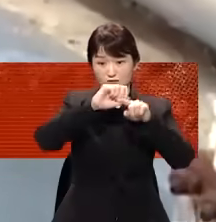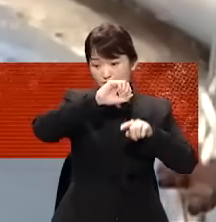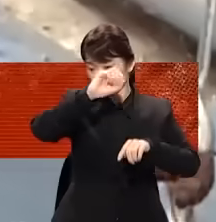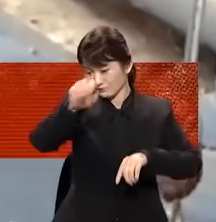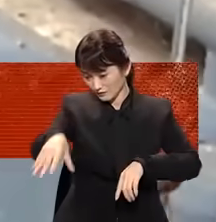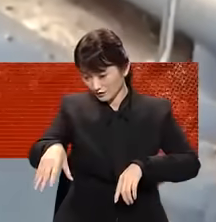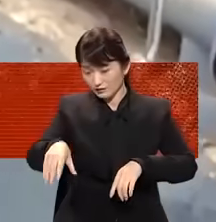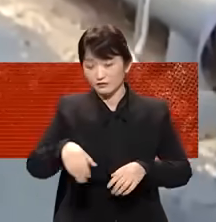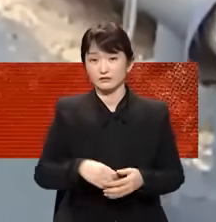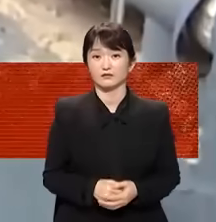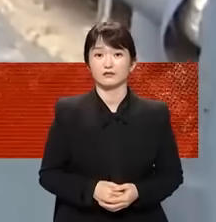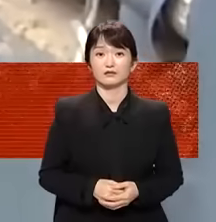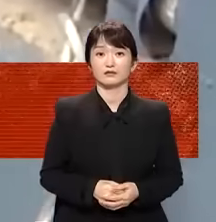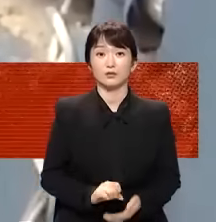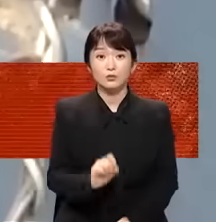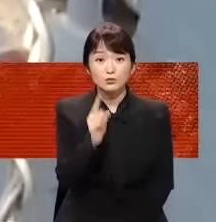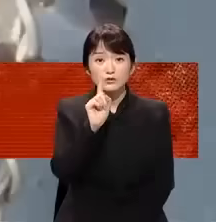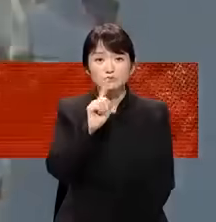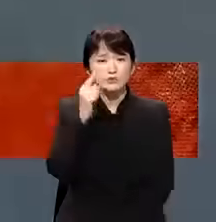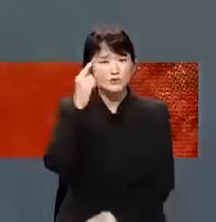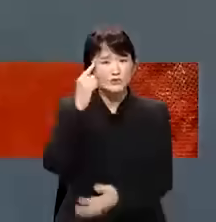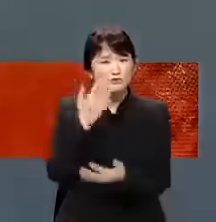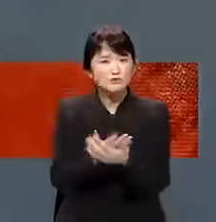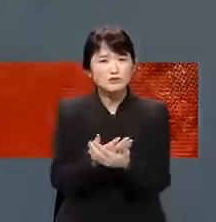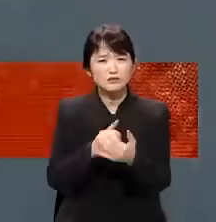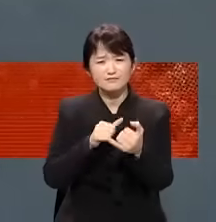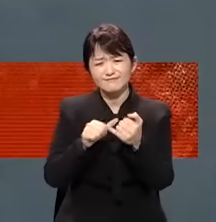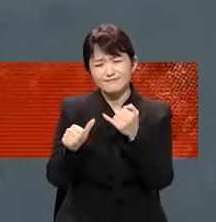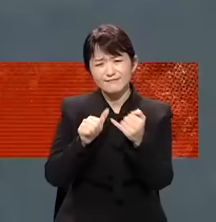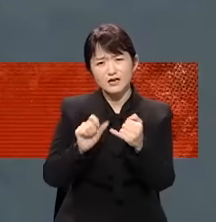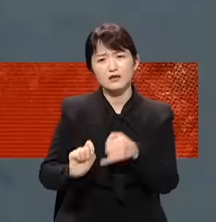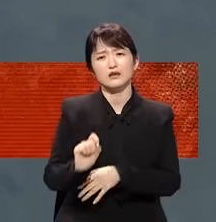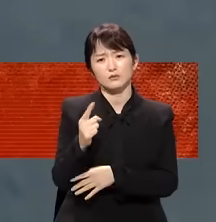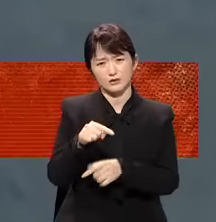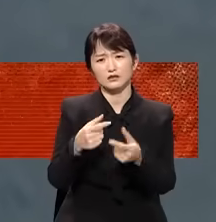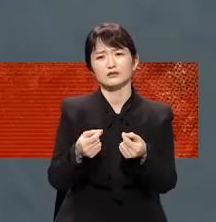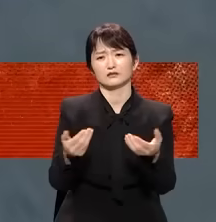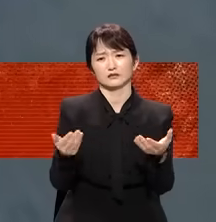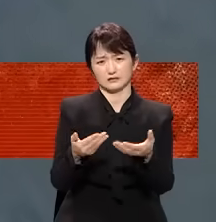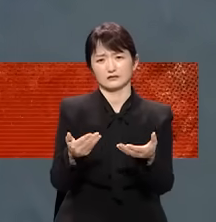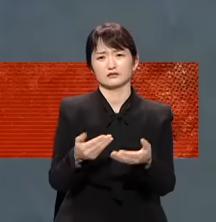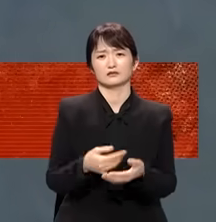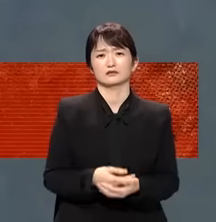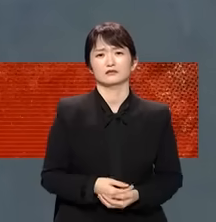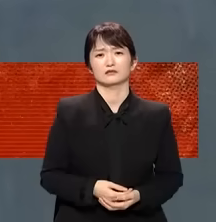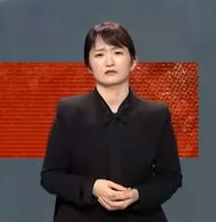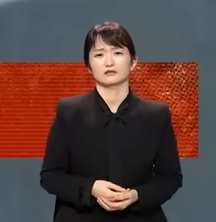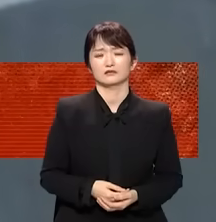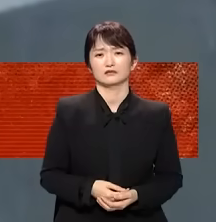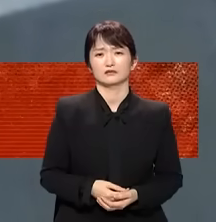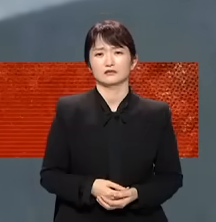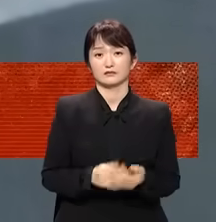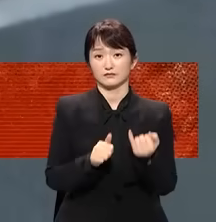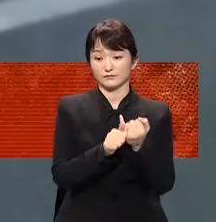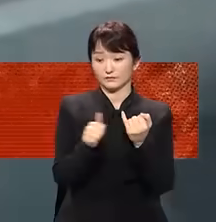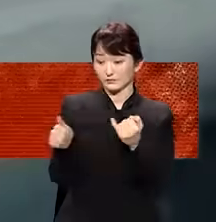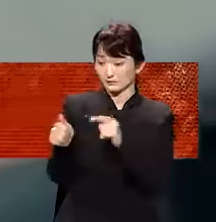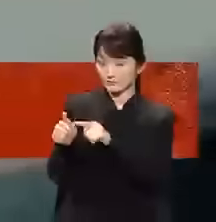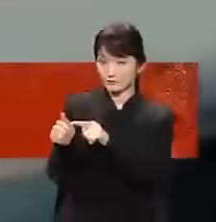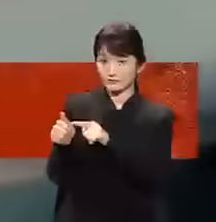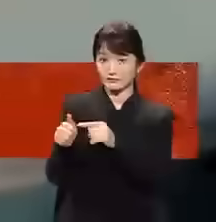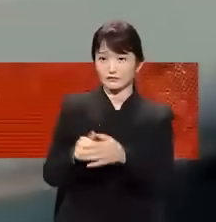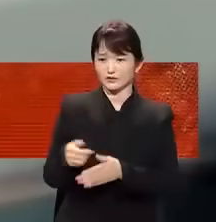건데 원인이 더 충격적입니다 부부 싸움 때문에 이런 일을 벌렸다고 합니다 아 남편이 좀